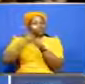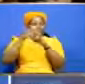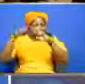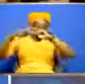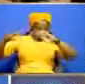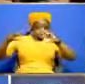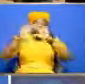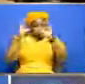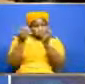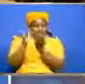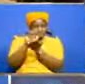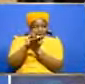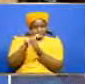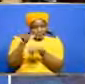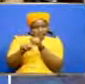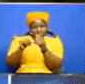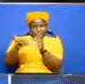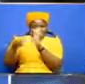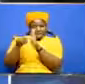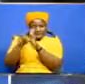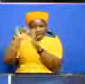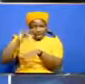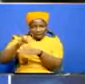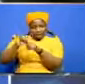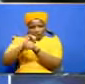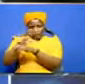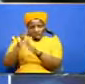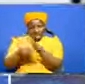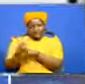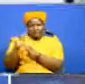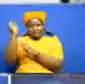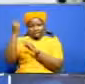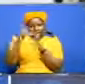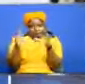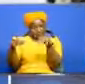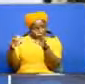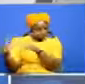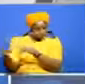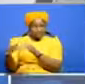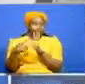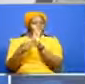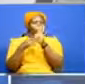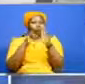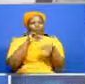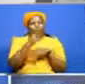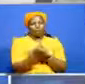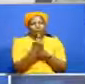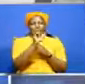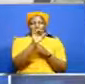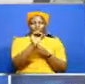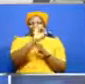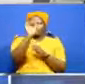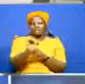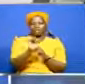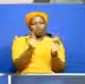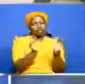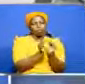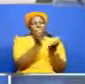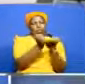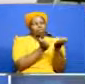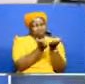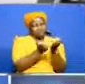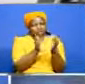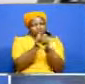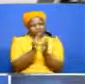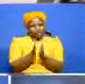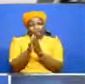Benki ya Dunia kuhusu athari za janga la COVID-19 kwenye kampuni za Kenya uliashiria kuwa ni asilimia 50 pekee ya biashara ndogo ndogo na